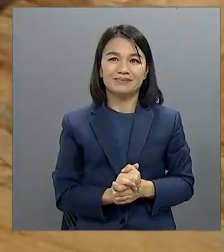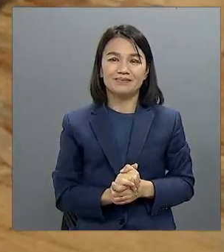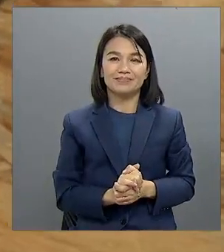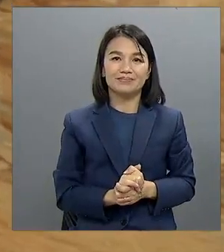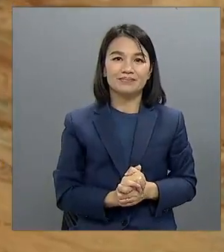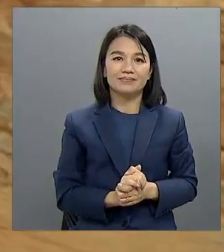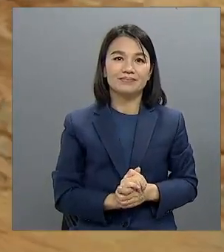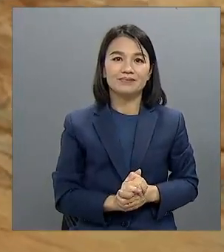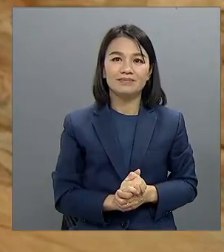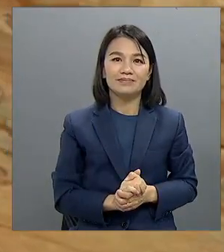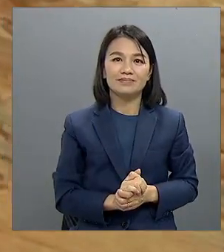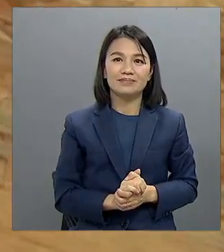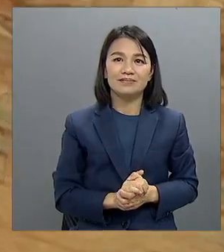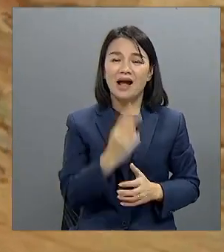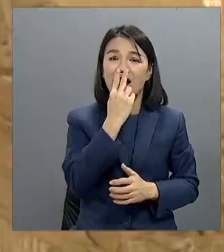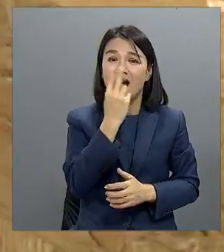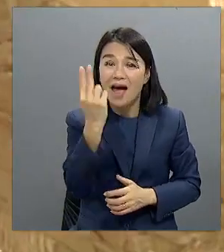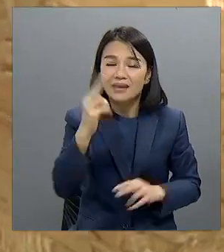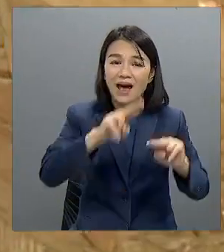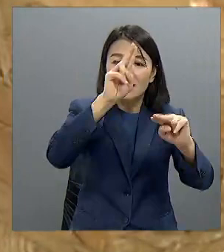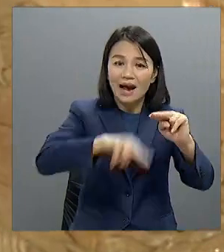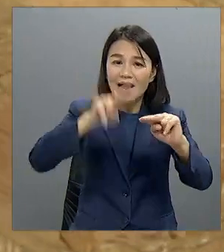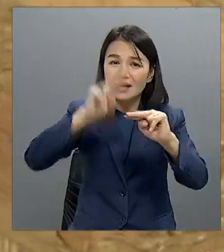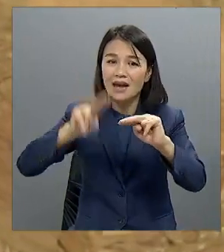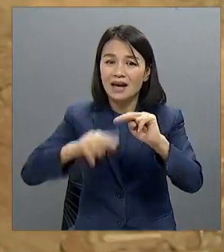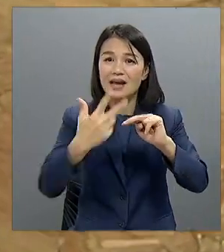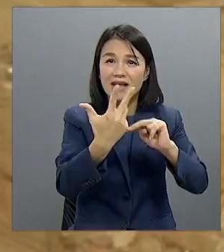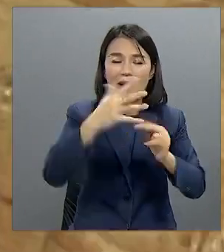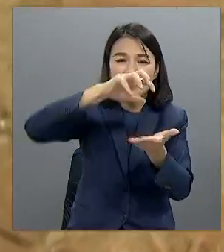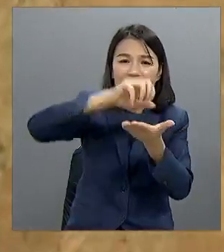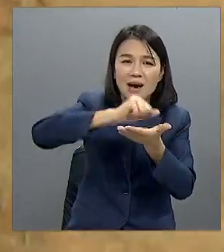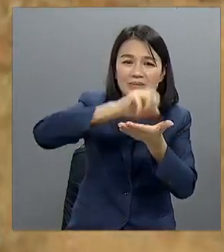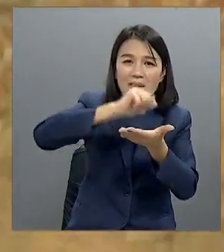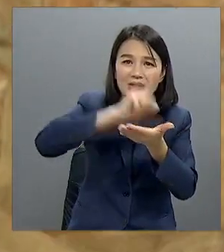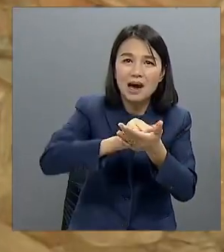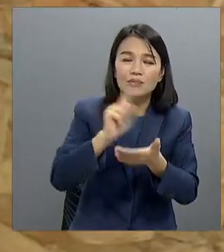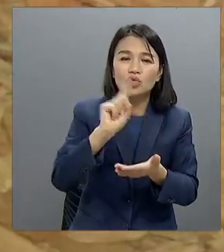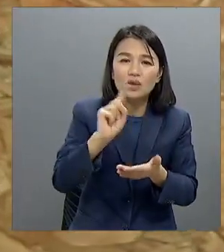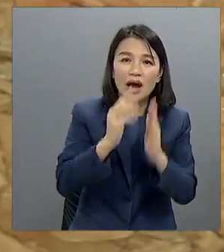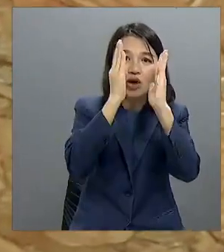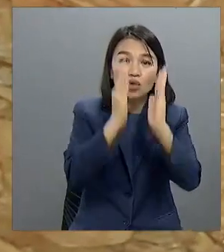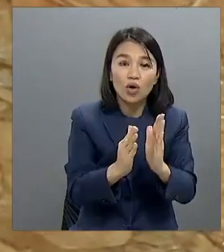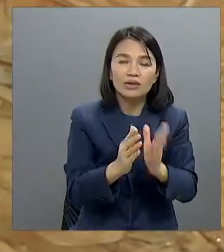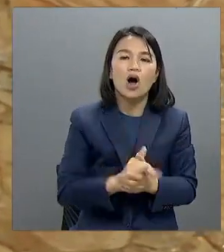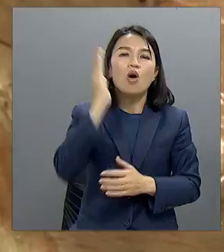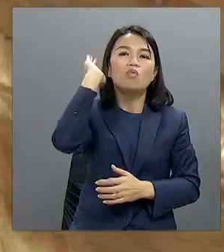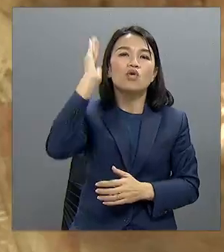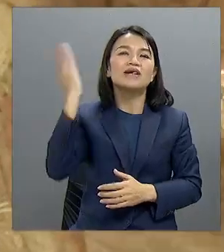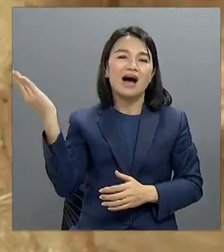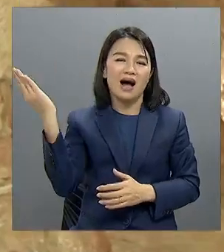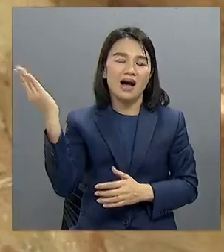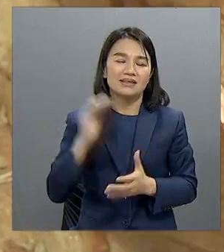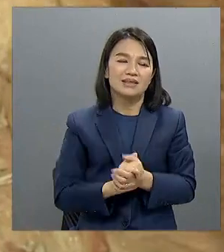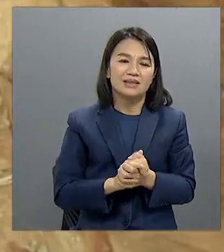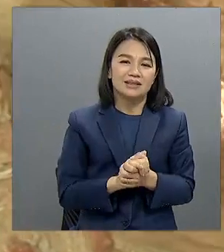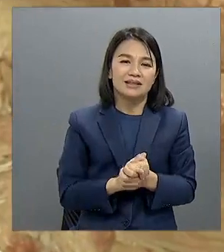คือหน้าตาของยำสามไข่จี๊ดจ๊าดค่ะคุณผู้ชมเป็นการคิดค้นสูตรของคุณอัครวัฒน์เรืองโรจน์แล้วก็คุณอัญเชิญเทพทุ่งห